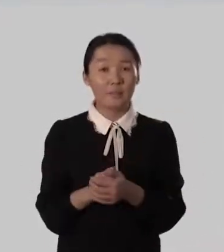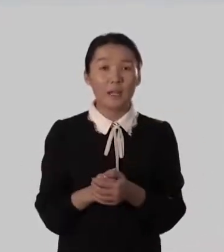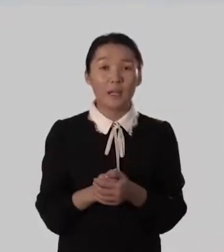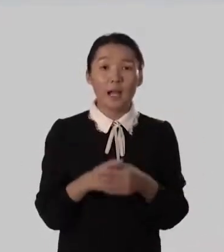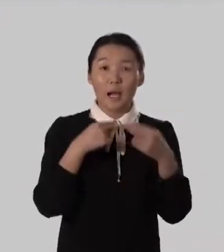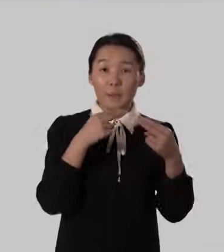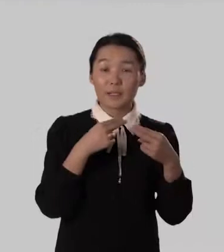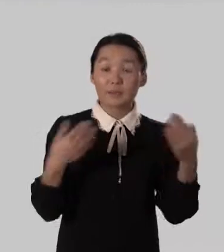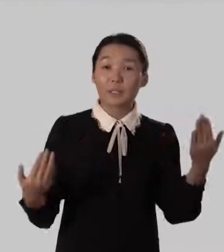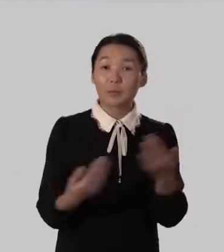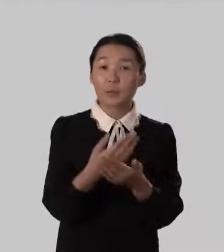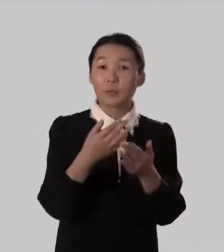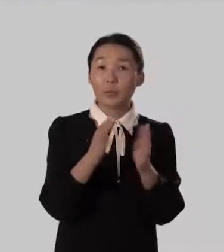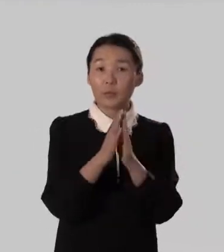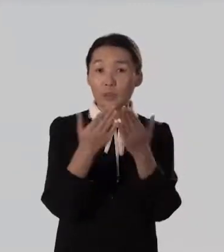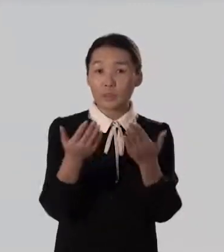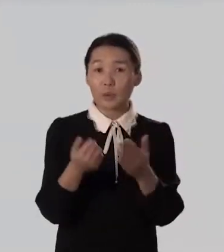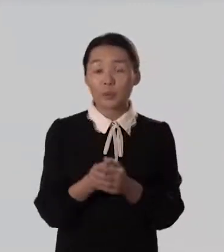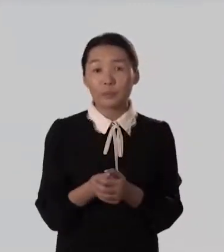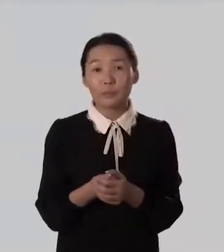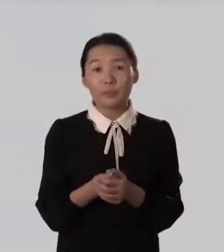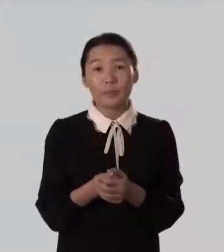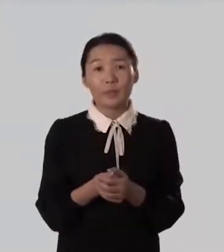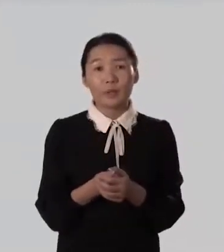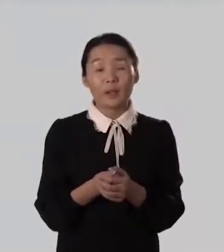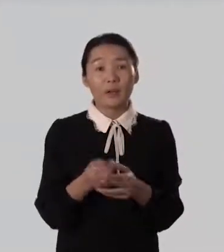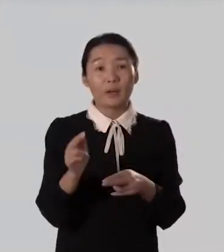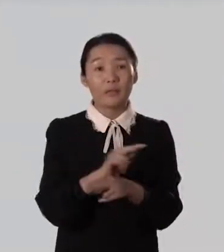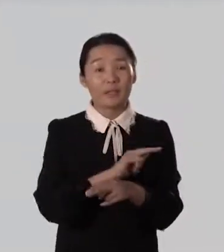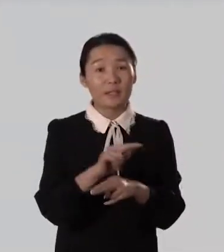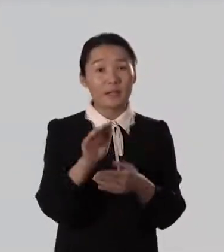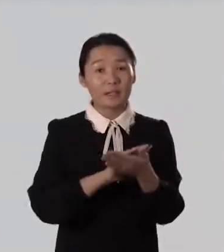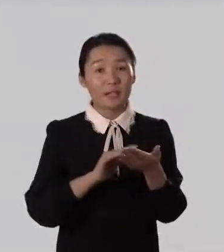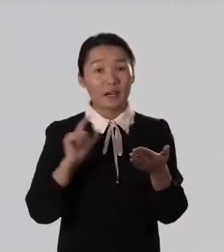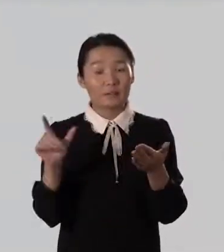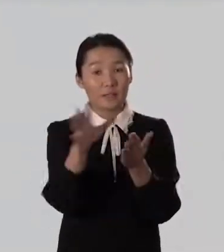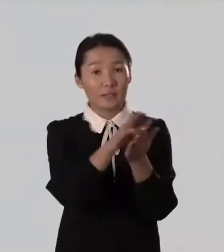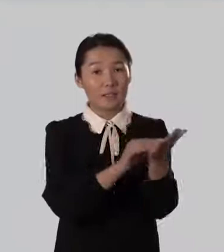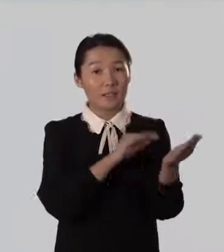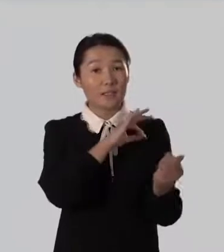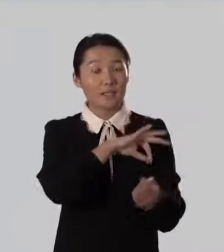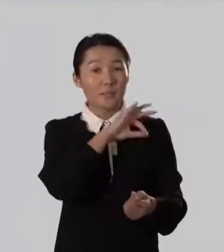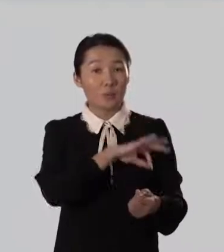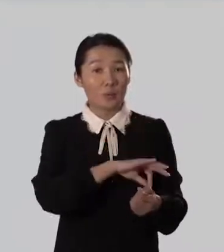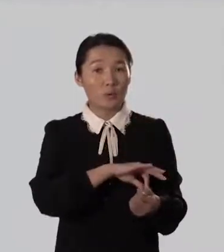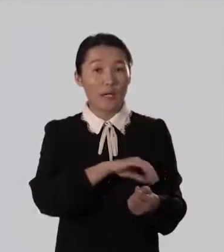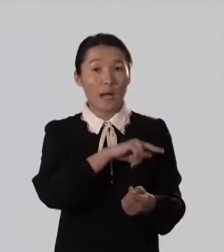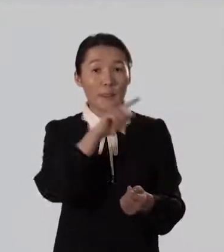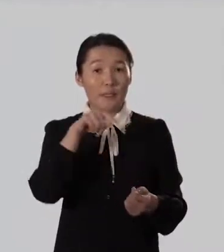обратимся для этого к новому учебнику восстановите авторский текст используя